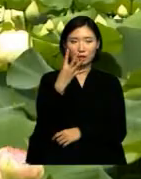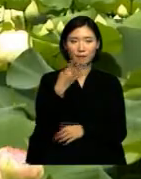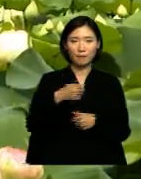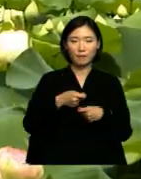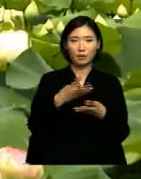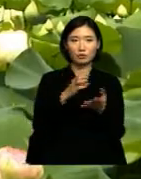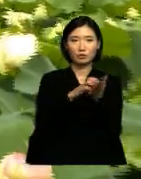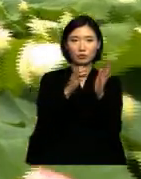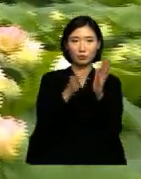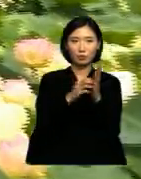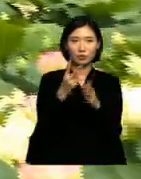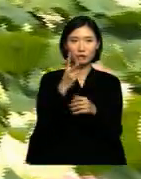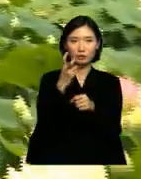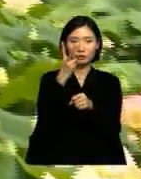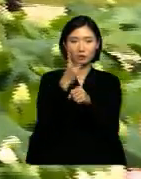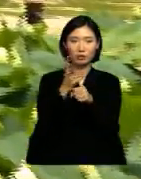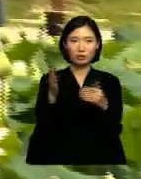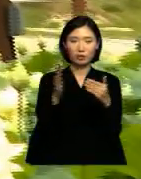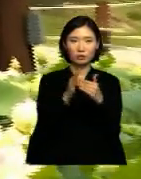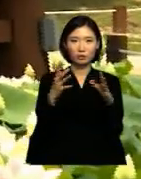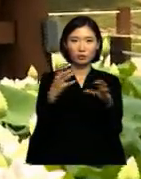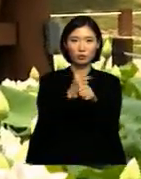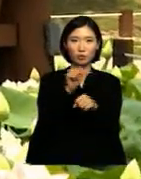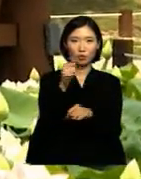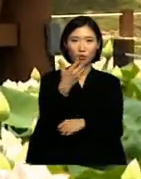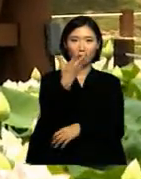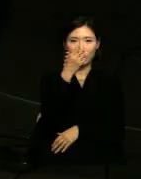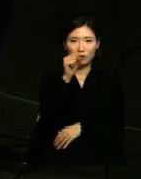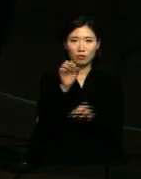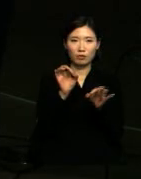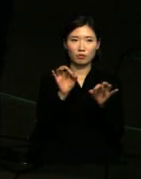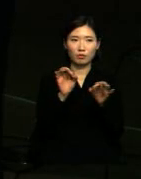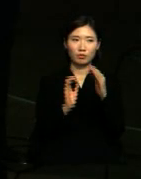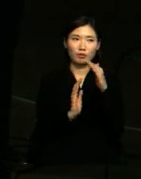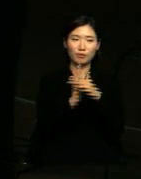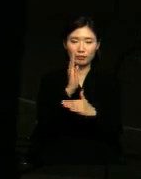이르며 2020년까지 모두 500억 원이 넘는